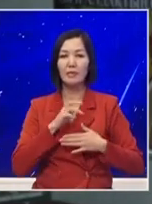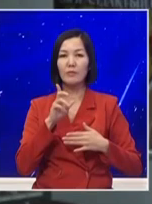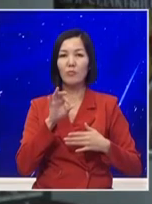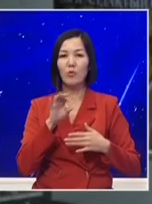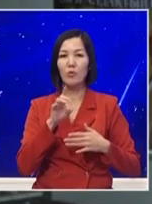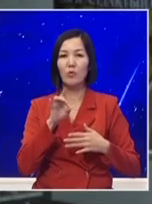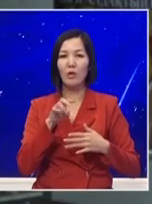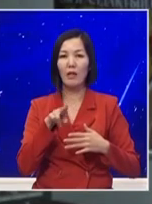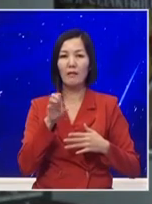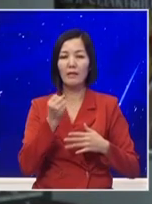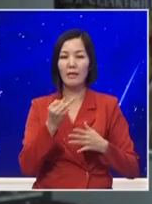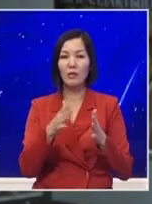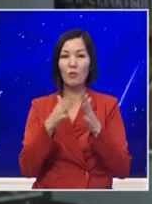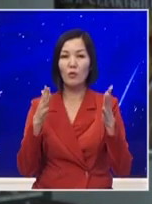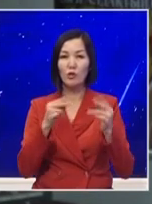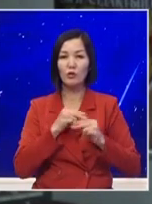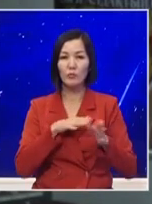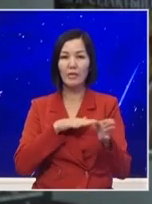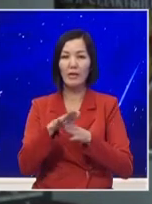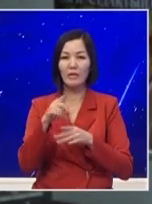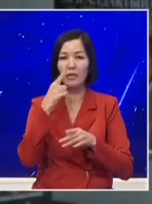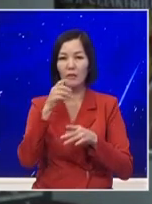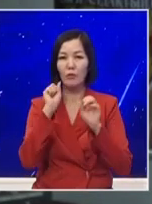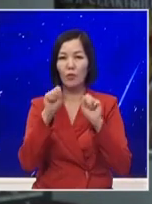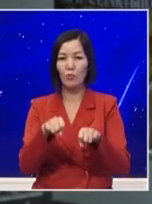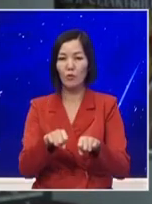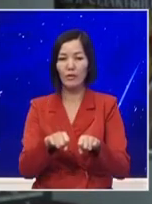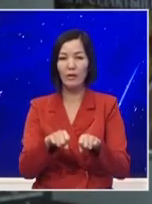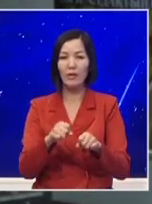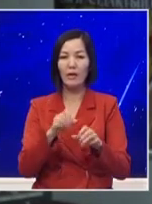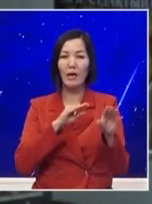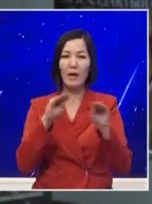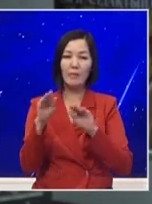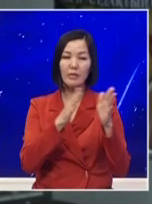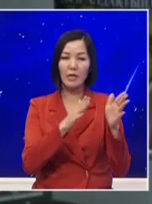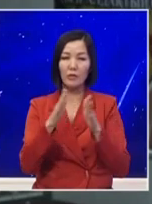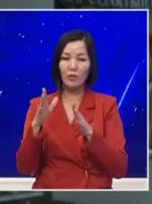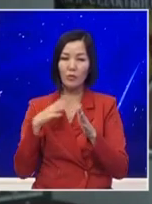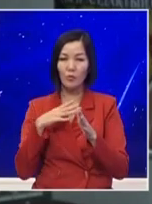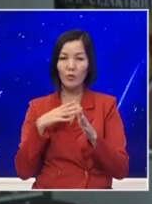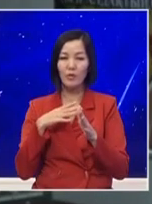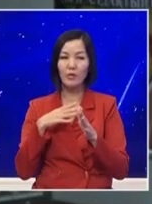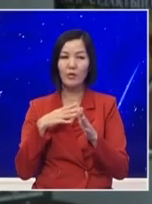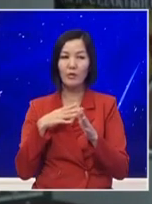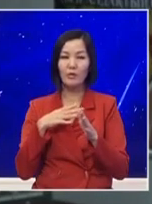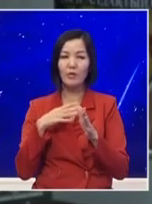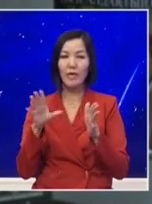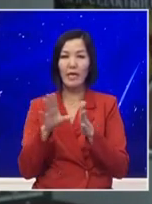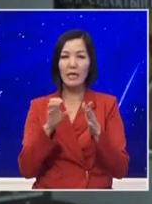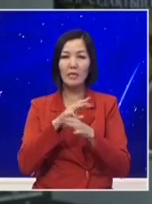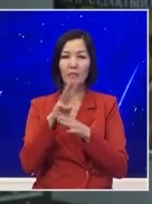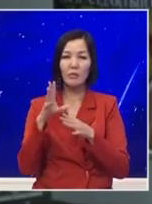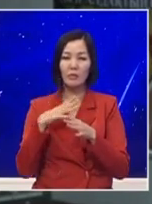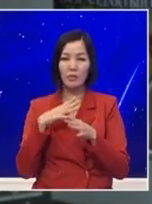өзінде үлкен жұмыстар атқарылды деп айтуға болады. Бұл абаттандыру мәселесі, бұл жаңағы электрмен